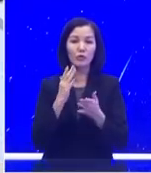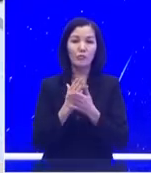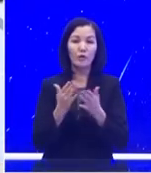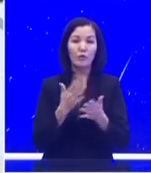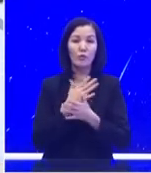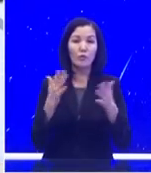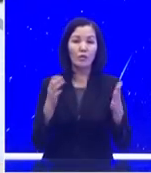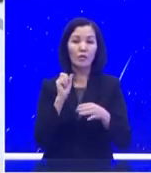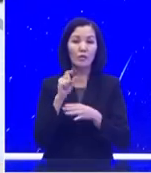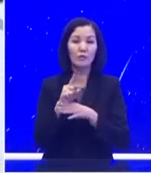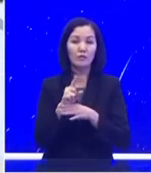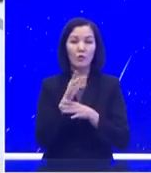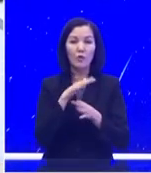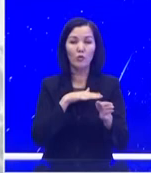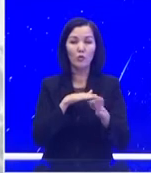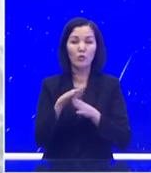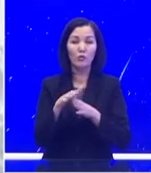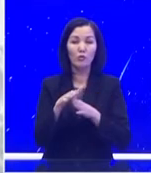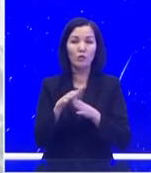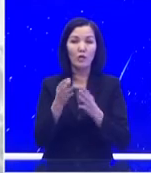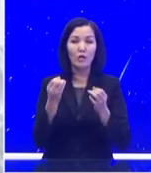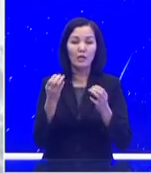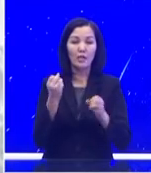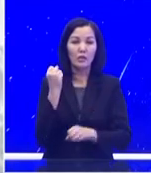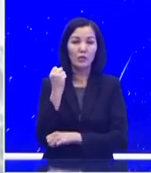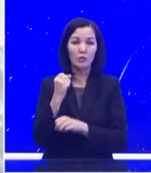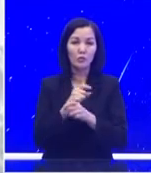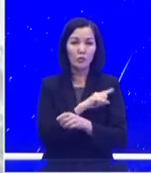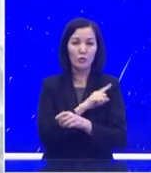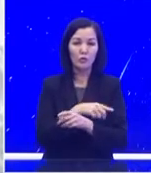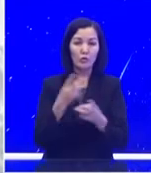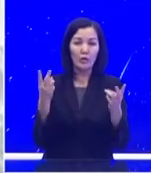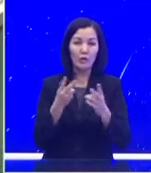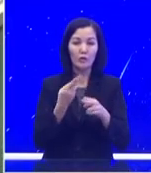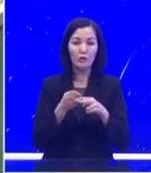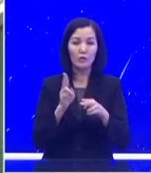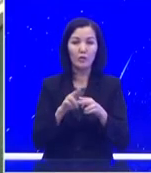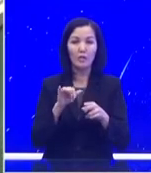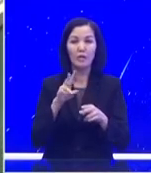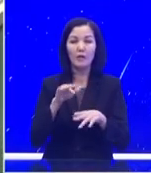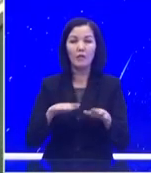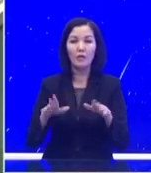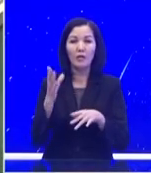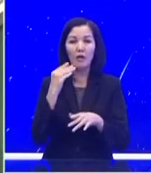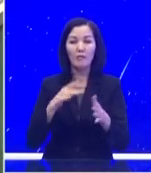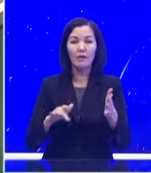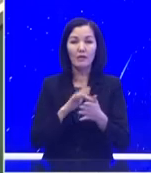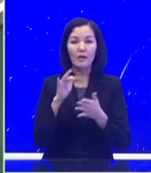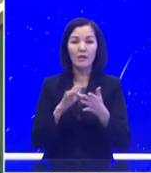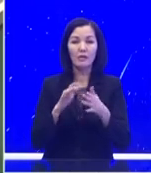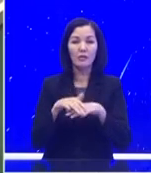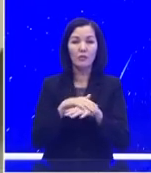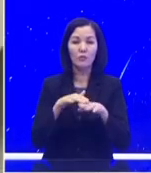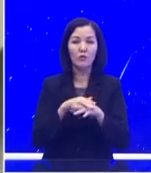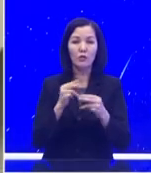үлкен көлемді тапсырысты уақытымен орындау үшін әлі де жұмыс күші қажет екенін айтады. Сондықтан олар Іле ауданы мен Алматы қаласының тұрғындарын